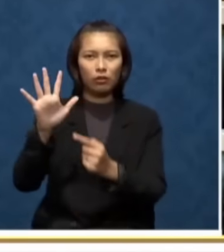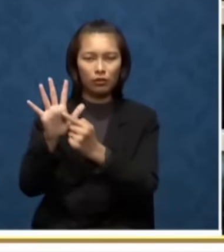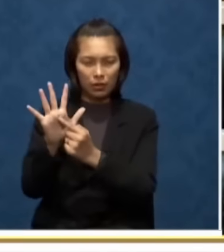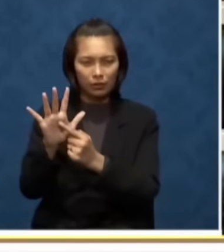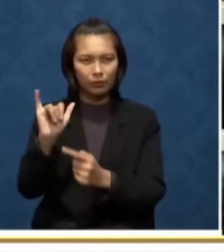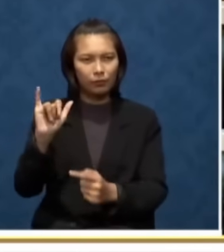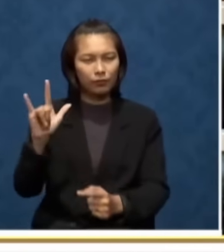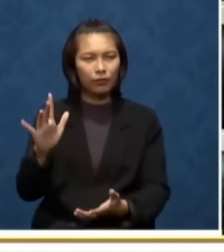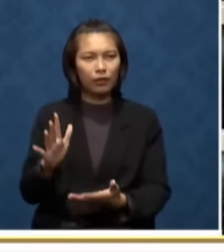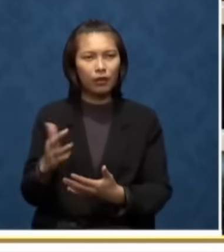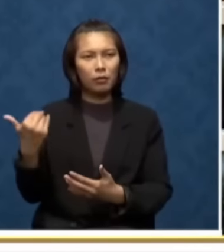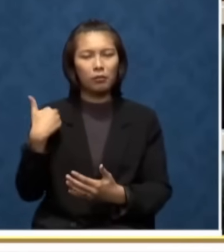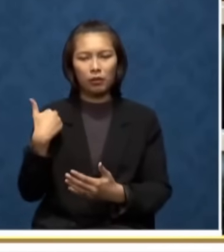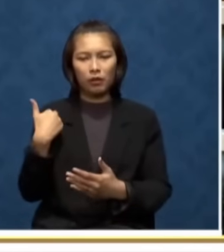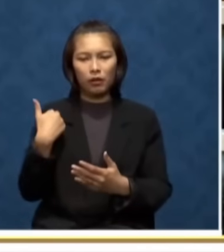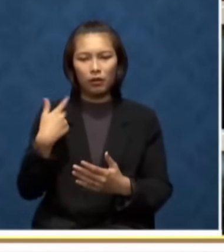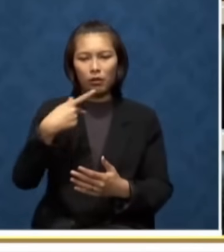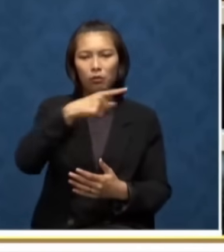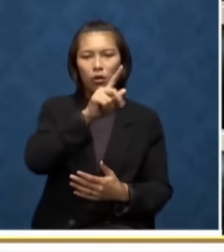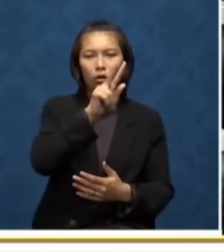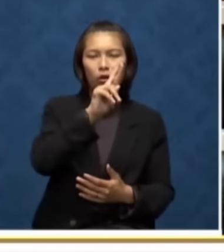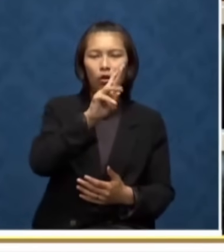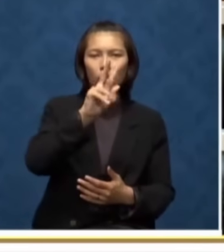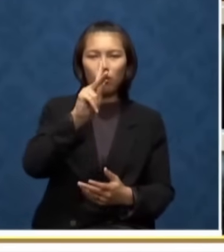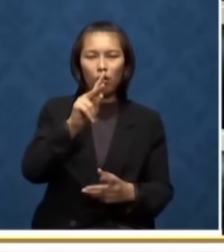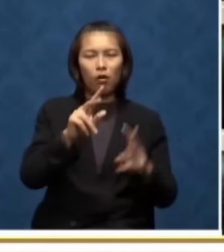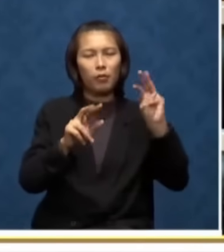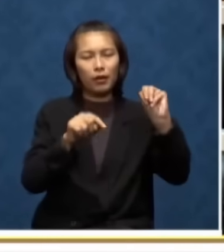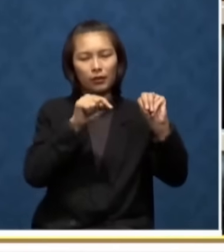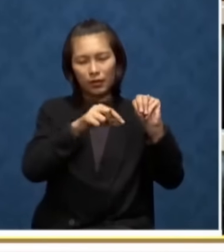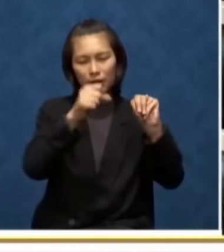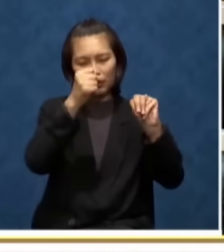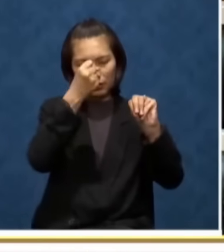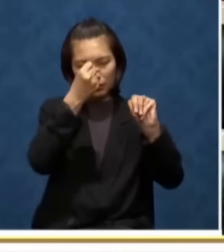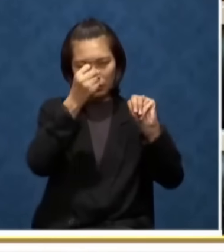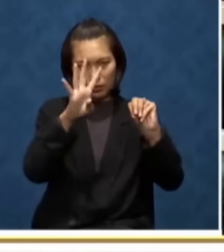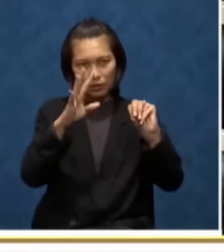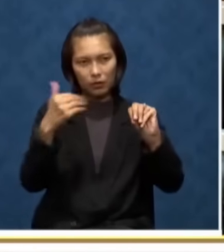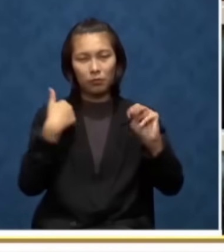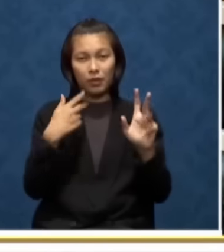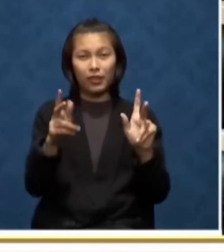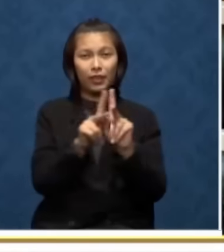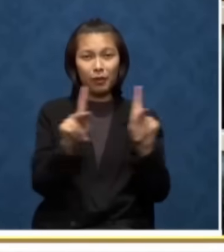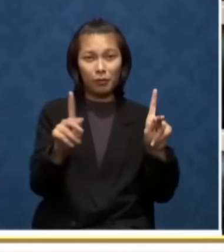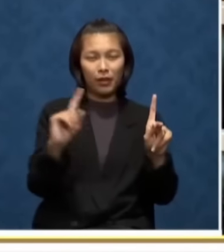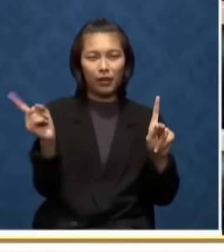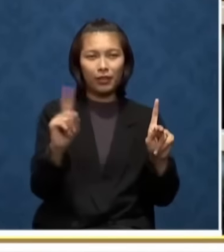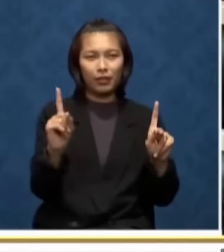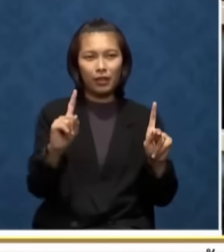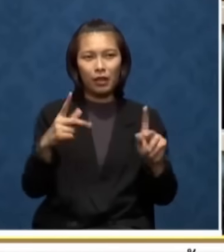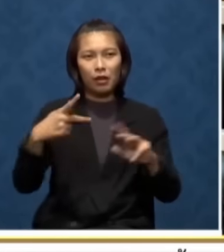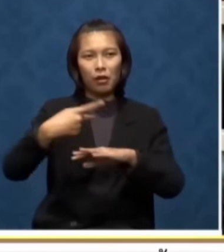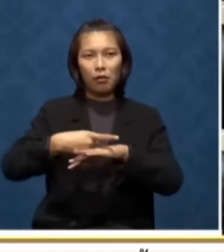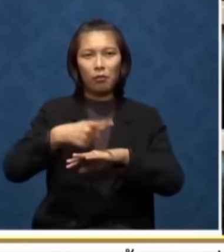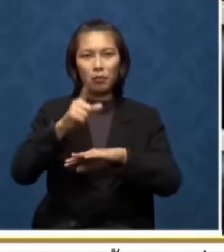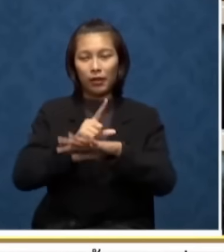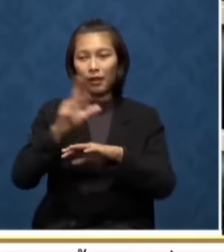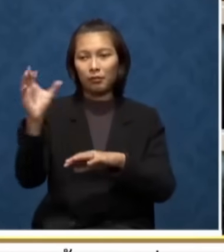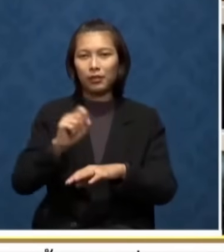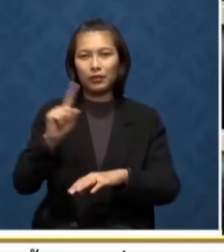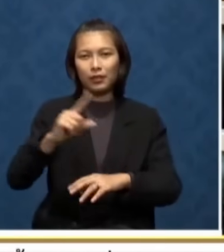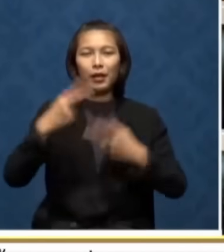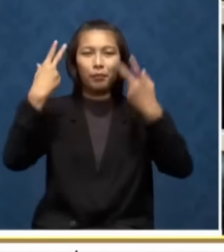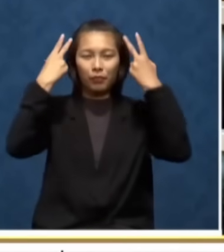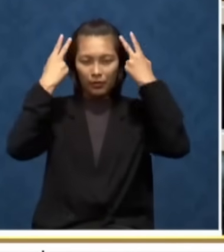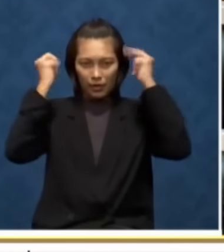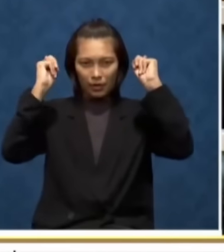มาตรา 14กำหนดเอาไว้ว่าบอร์ดบริหารนะคะหรือคณะกรรมการเนี่ยประธานจะมาจากนายก